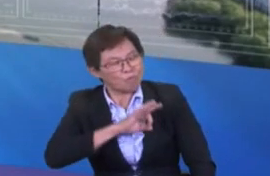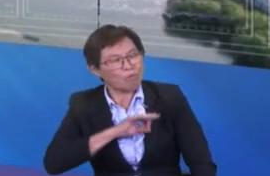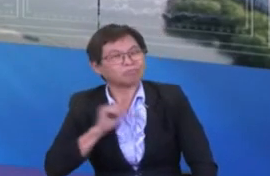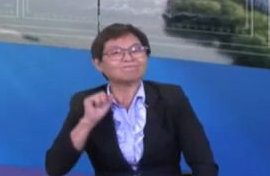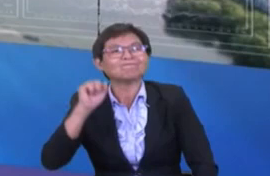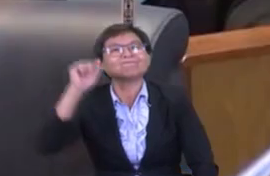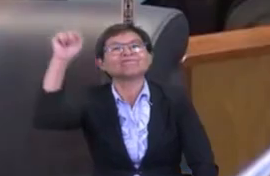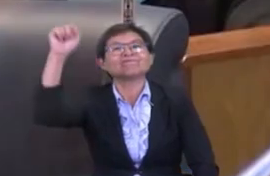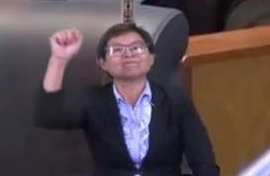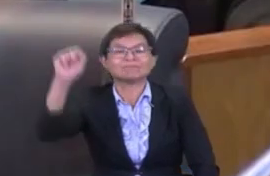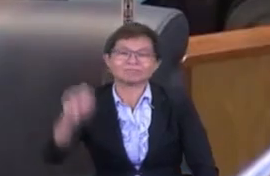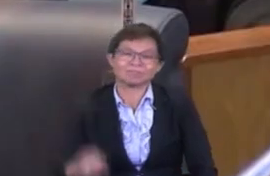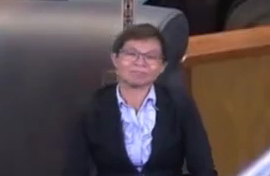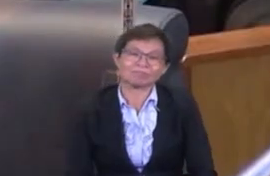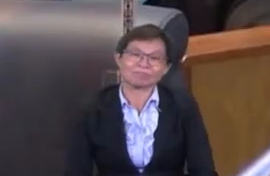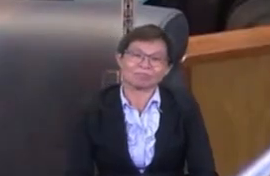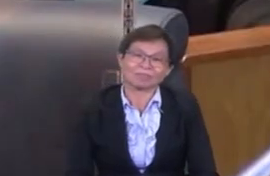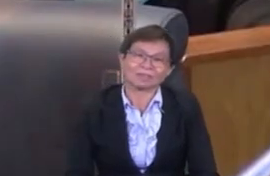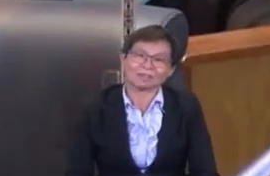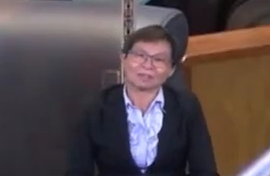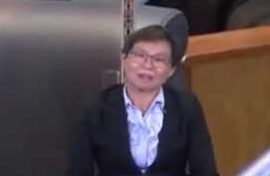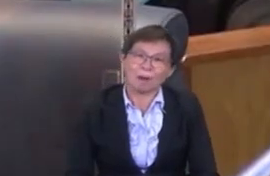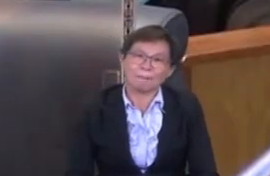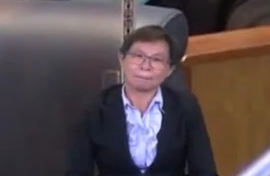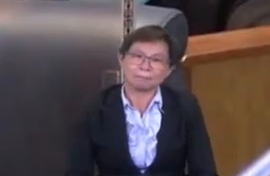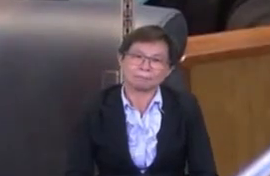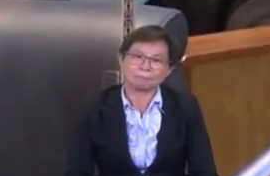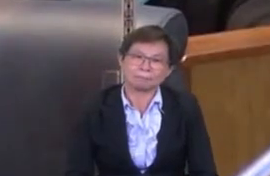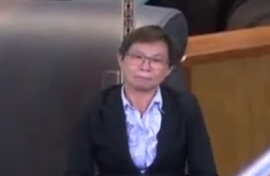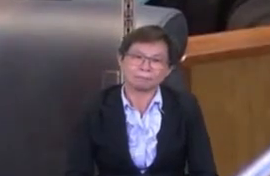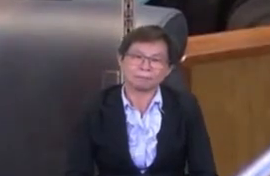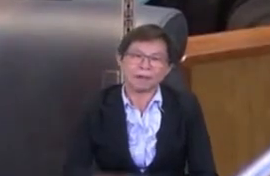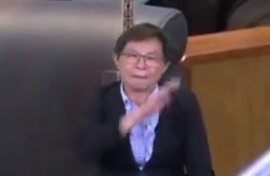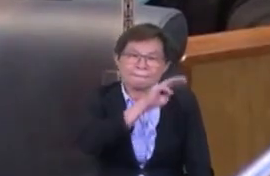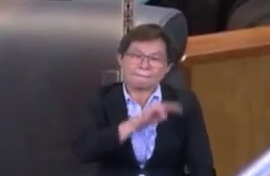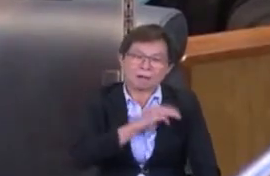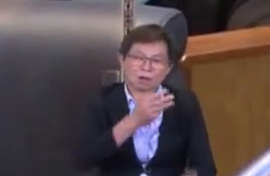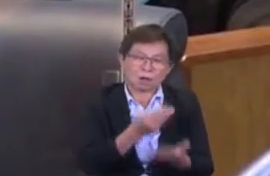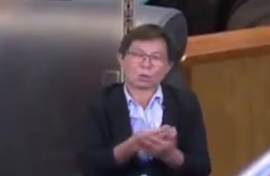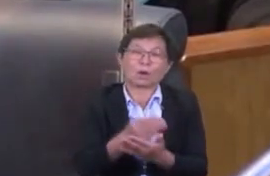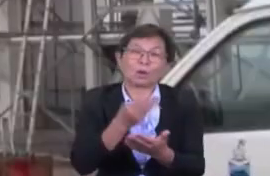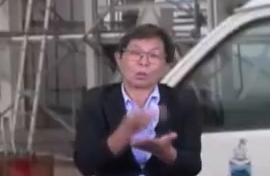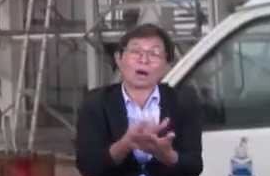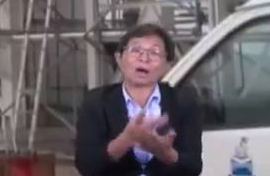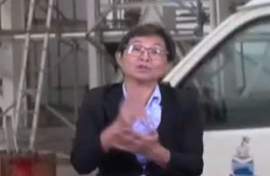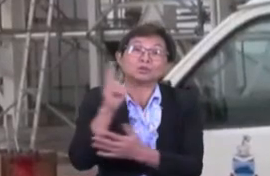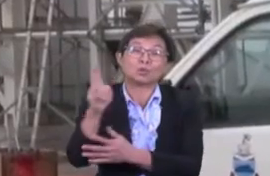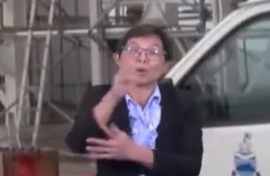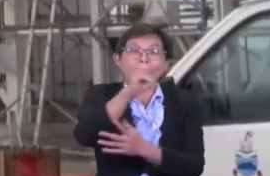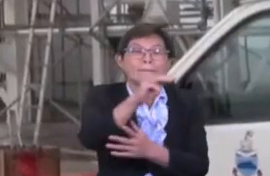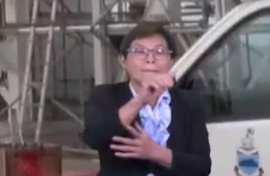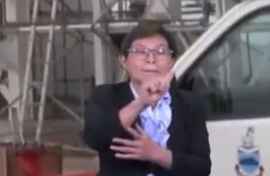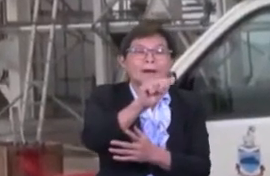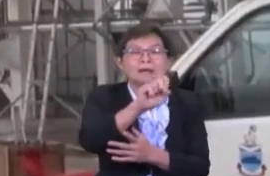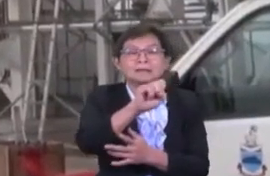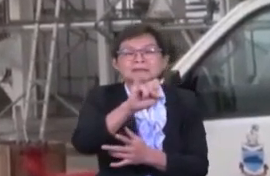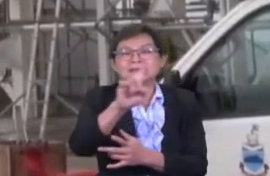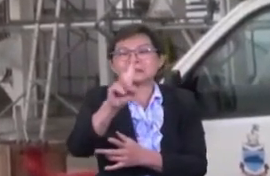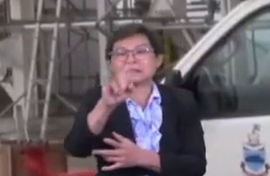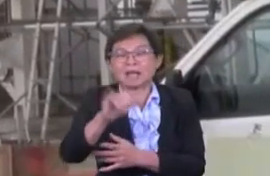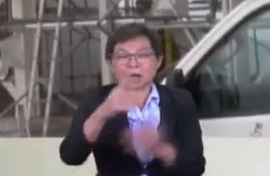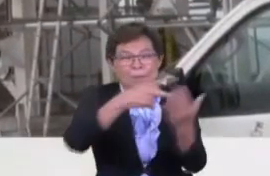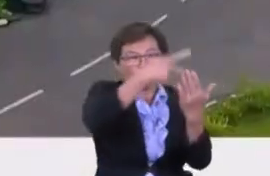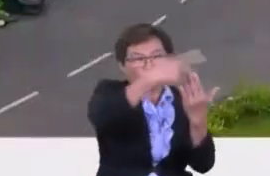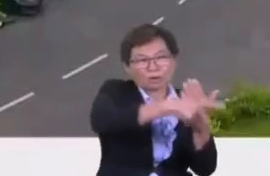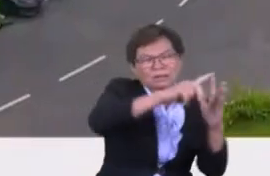Sabah Hai menurut Menteri Keuangan 2.su iPhone 5 masih di manjun Project berkenan